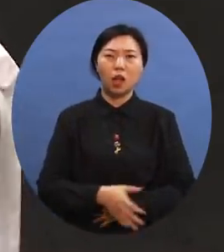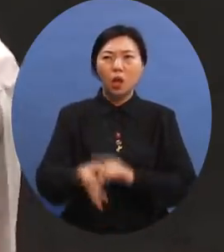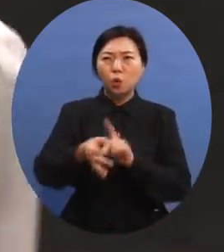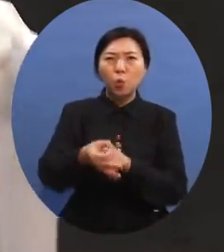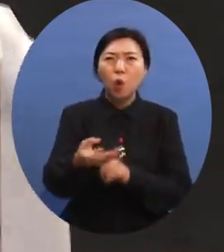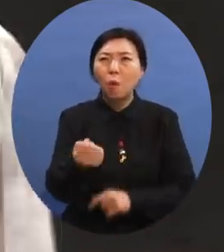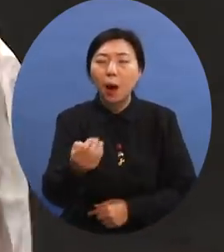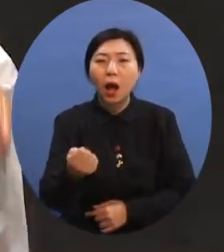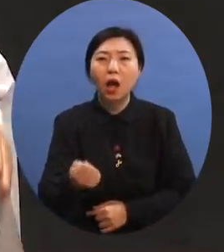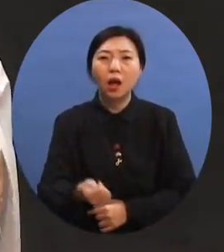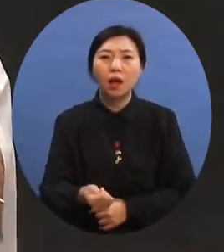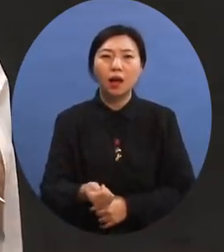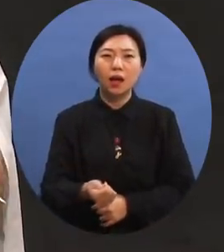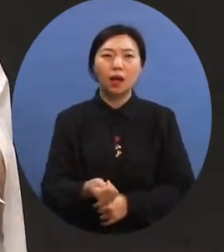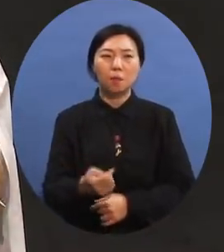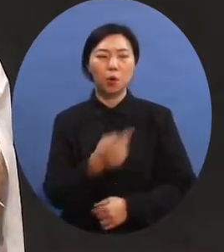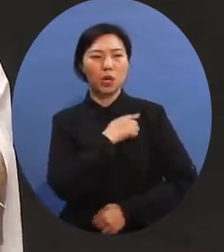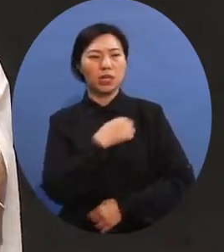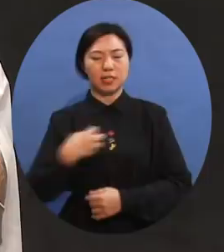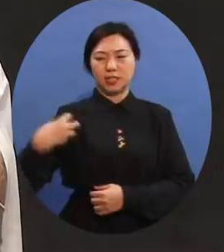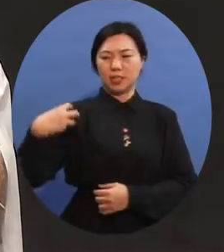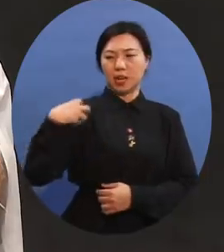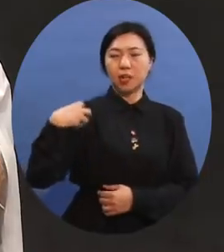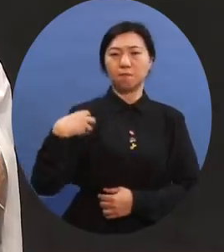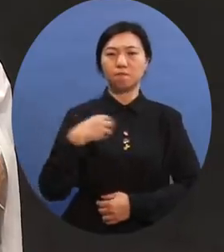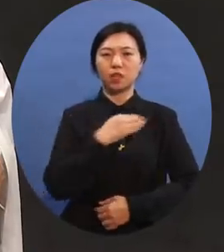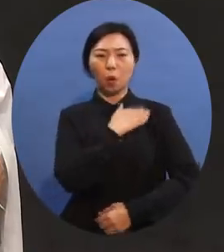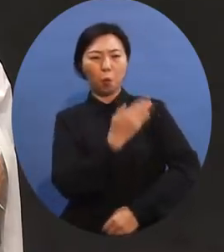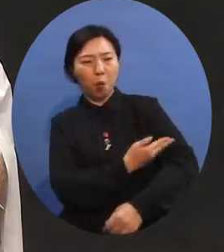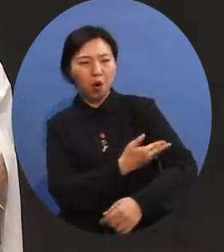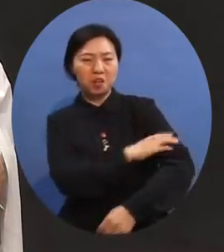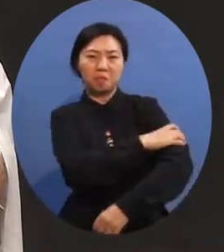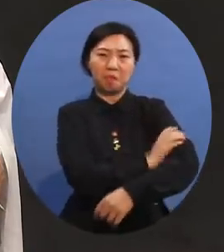자꾸 돈 액수 무슨 지위 이런 거 따지지 말고